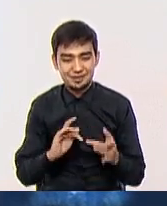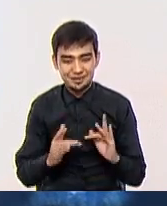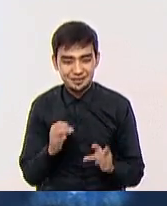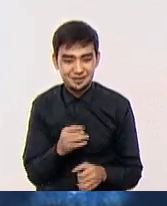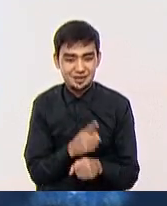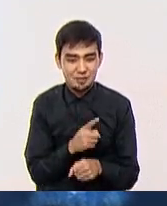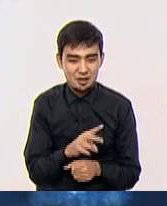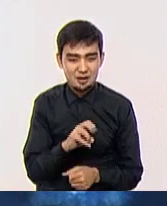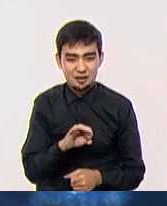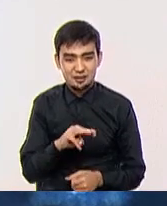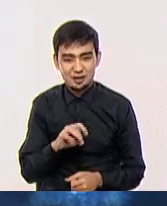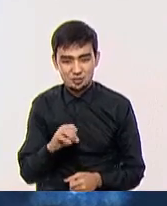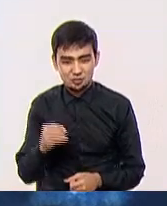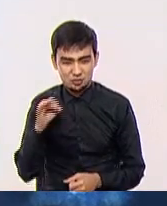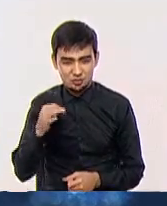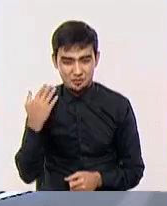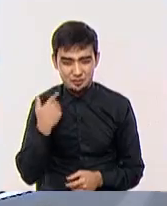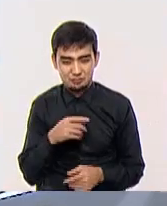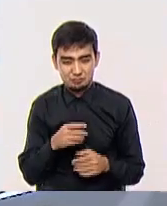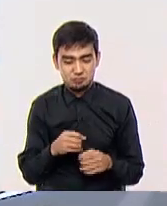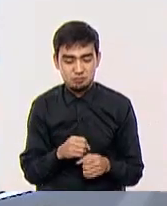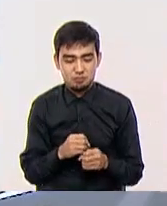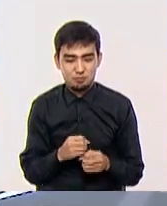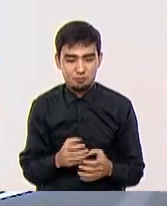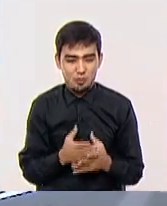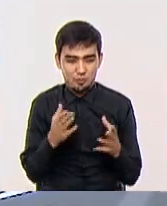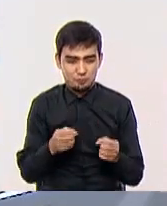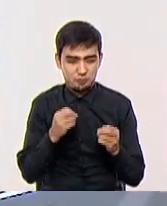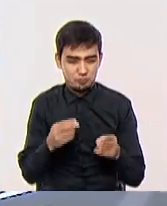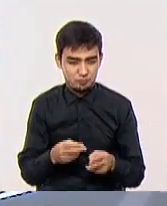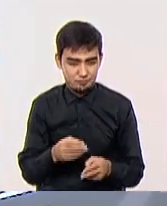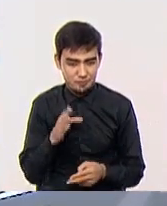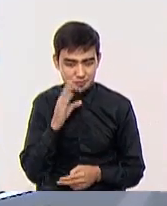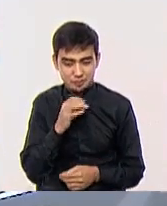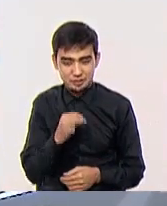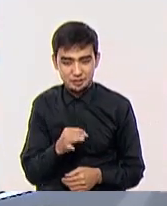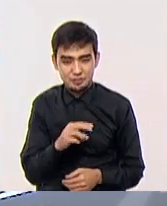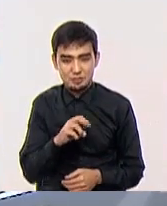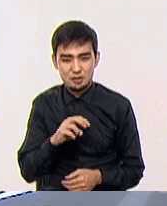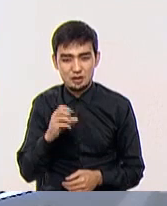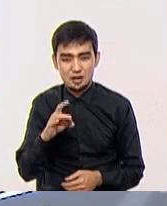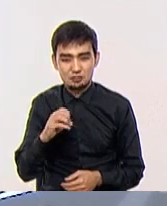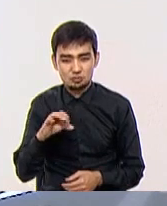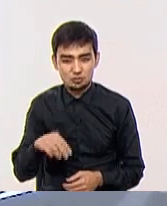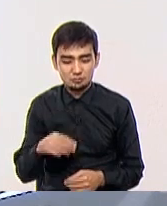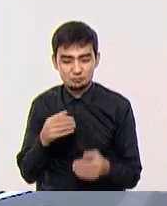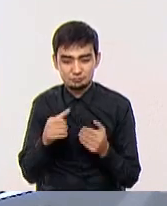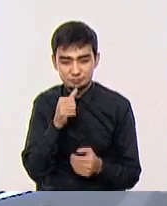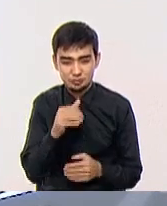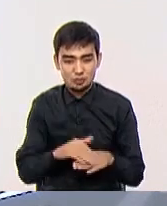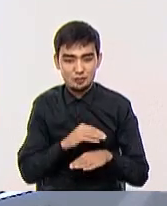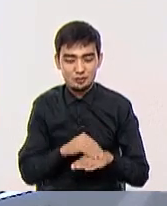запрещенной литературы влечет за собой большую опасность. Поговорим об этом с политологом Расулом Жумалы. Добрый вечер,